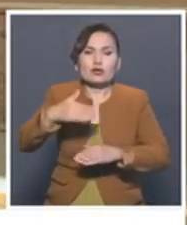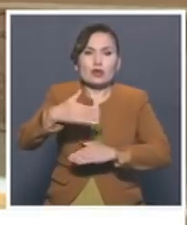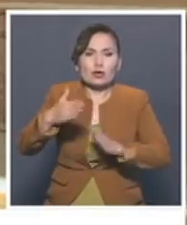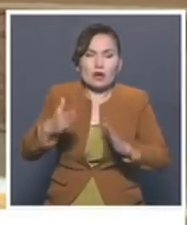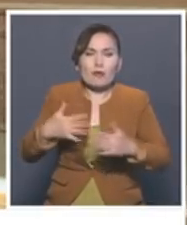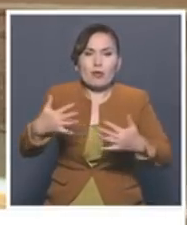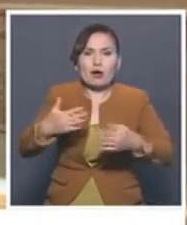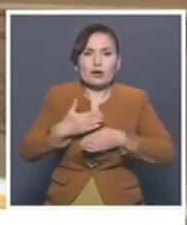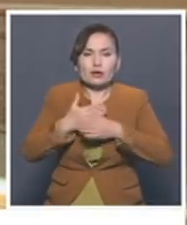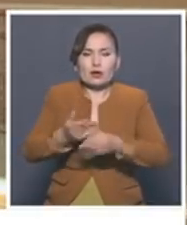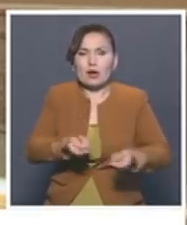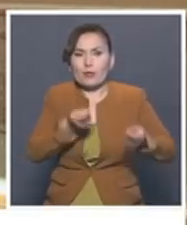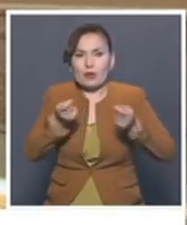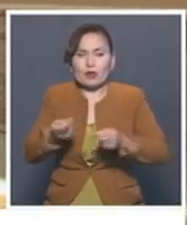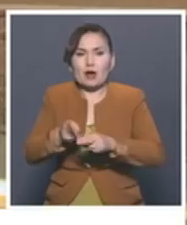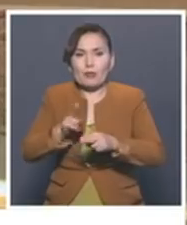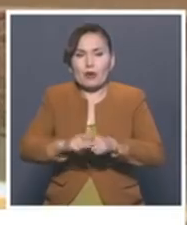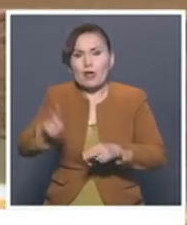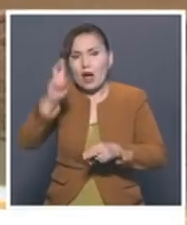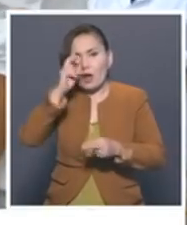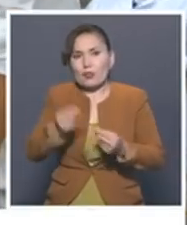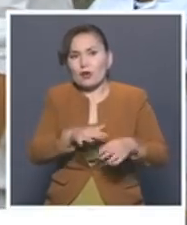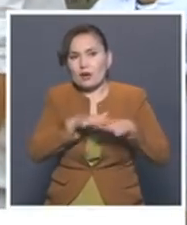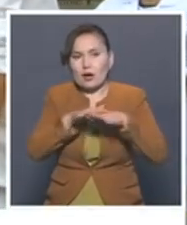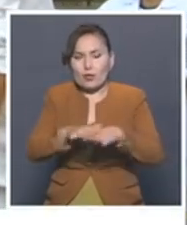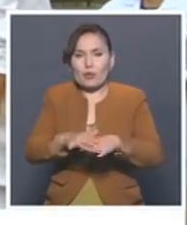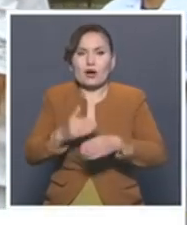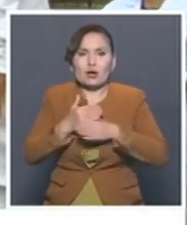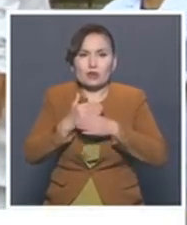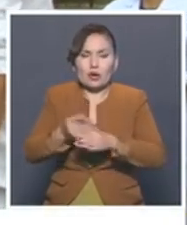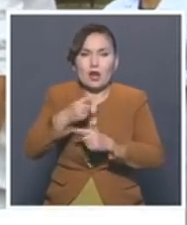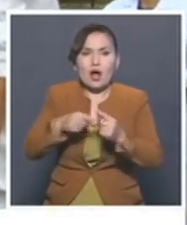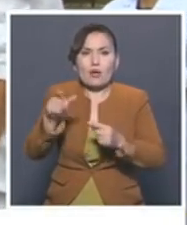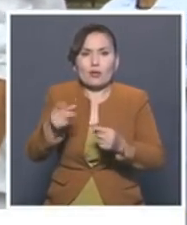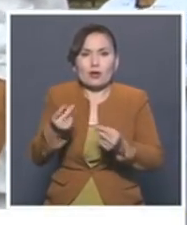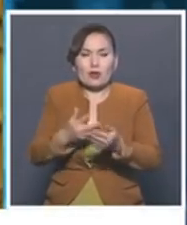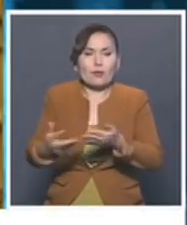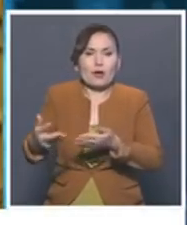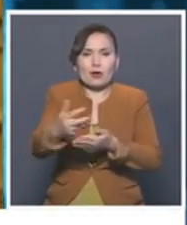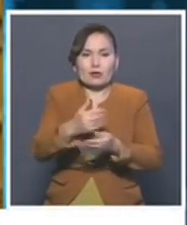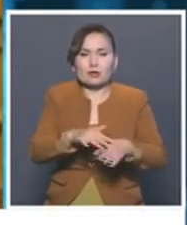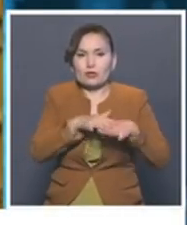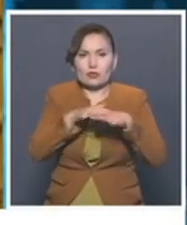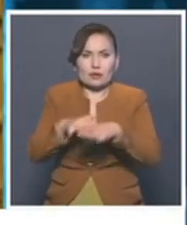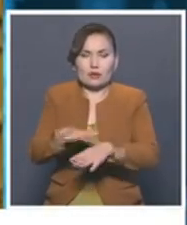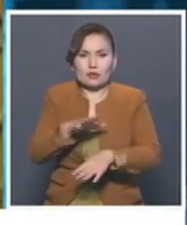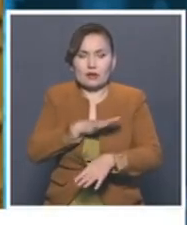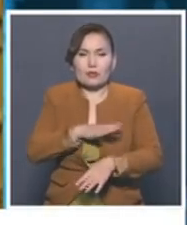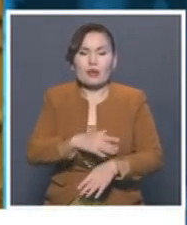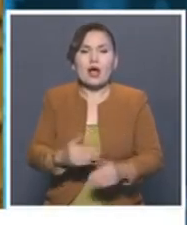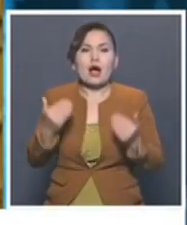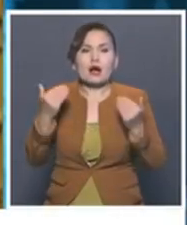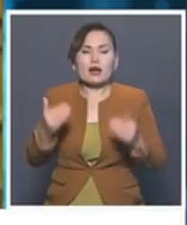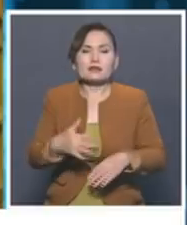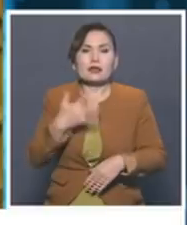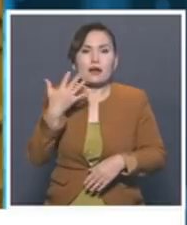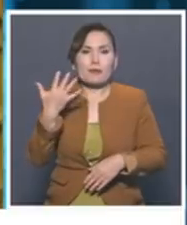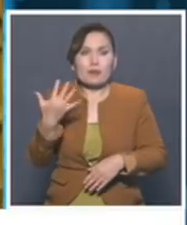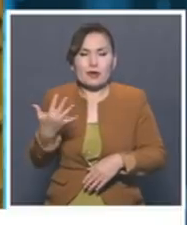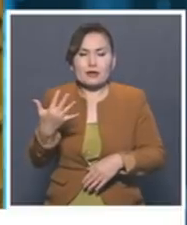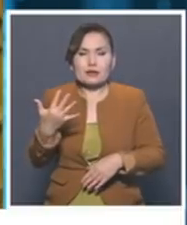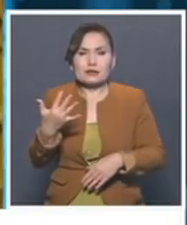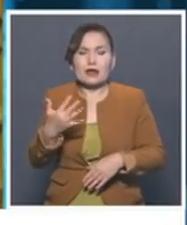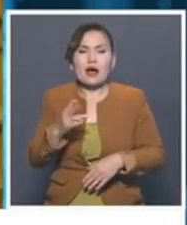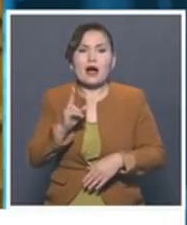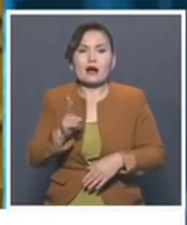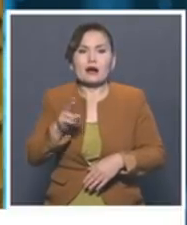күтілуде. Оның 1000-нан астамы бюджет есебінен, қалғаны демеушілердің көмегімен сатып алынады. Қазір 5 КТ